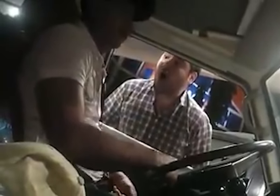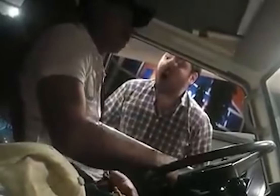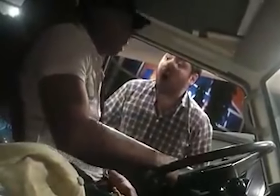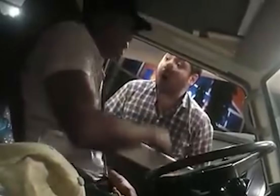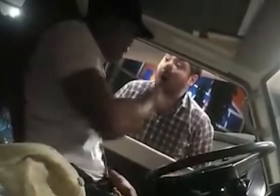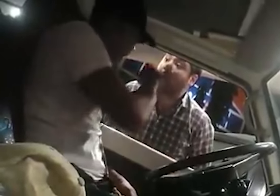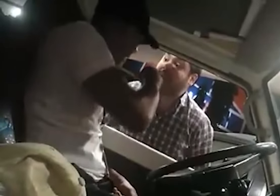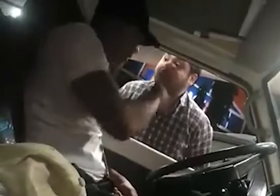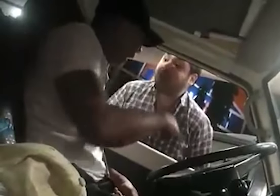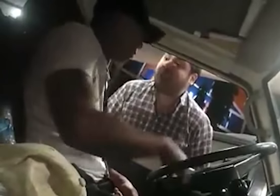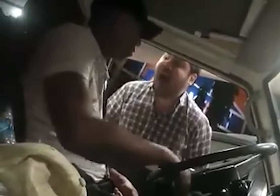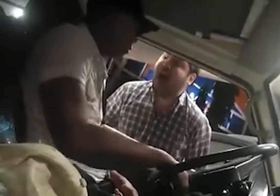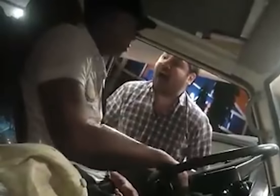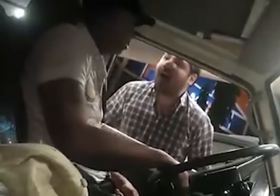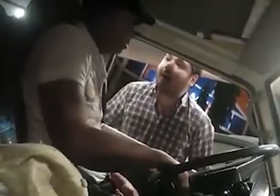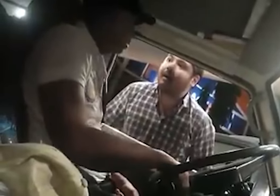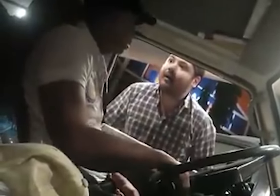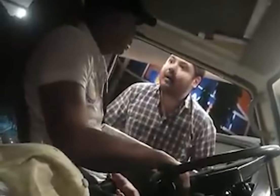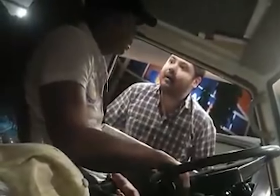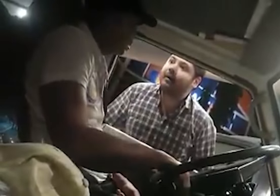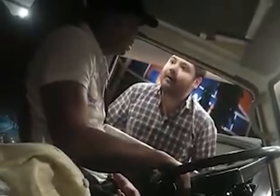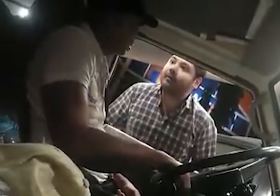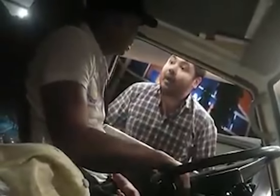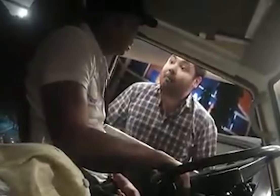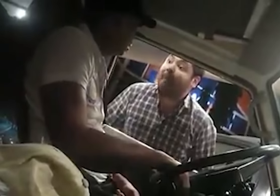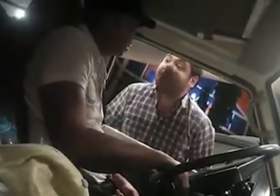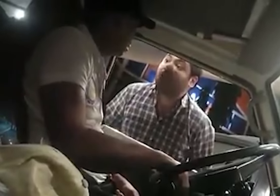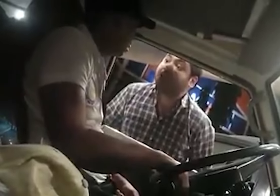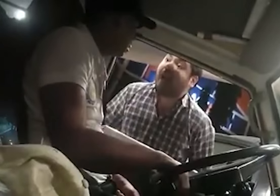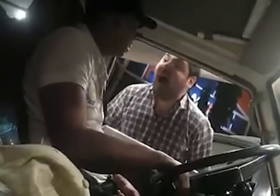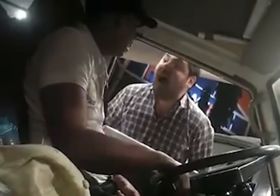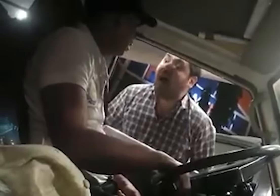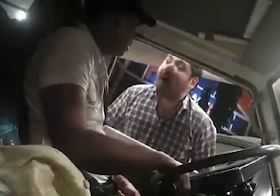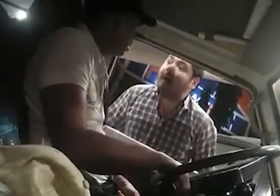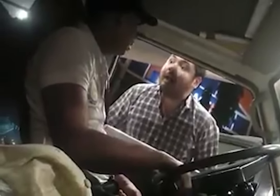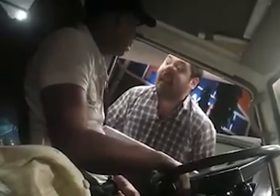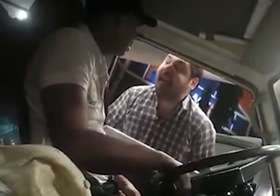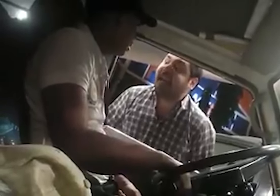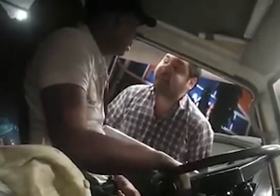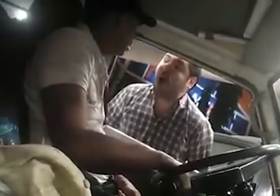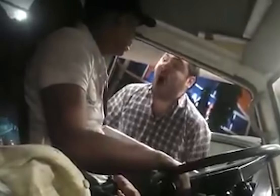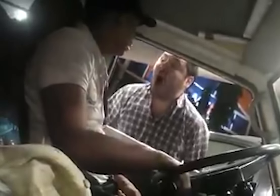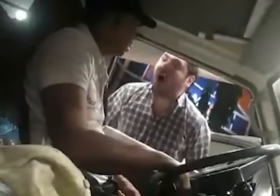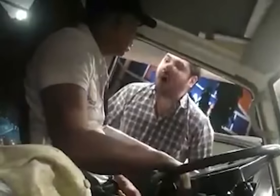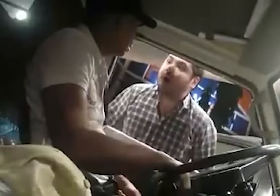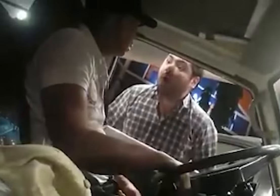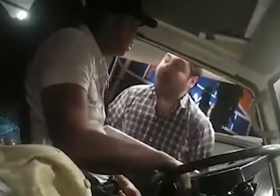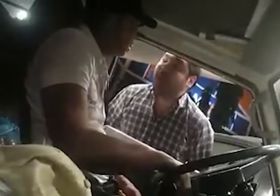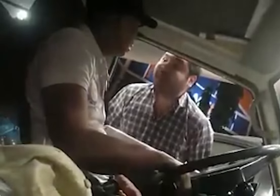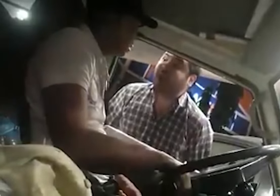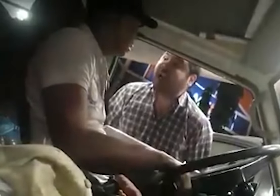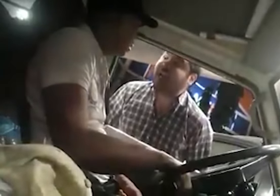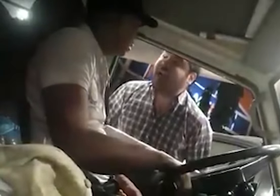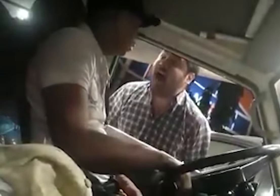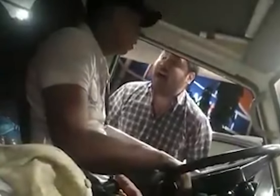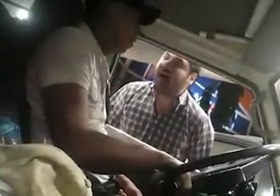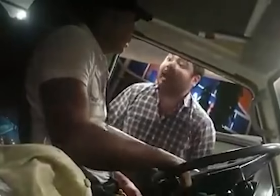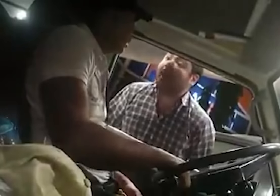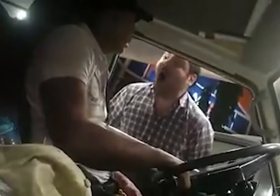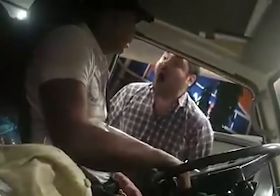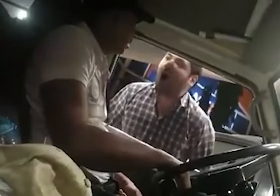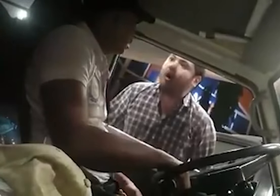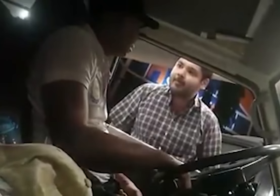Ginigigip mo ako! Ikaw ang bastos ka! Ikaw nang gigit! Bastos ka! Ginigigit mo ako! Lumilipat ako ng